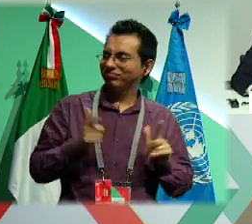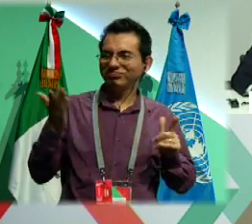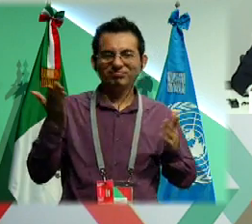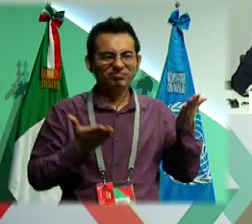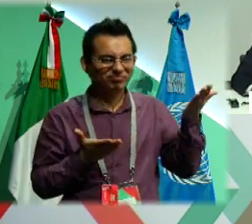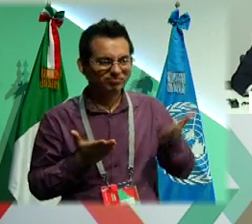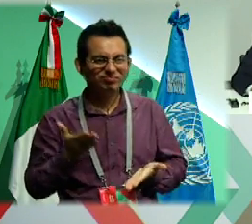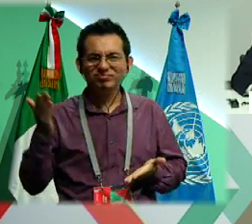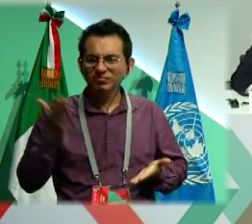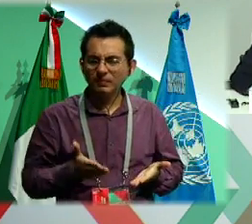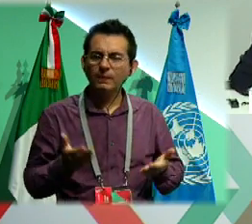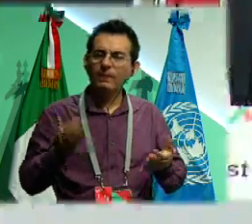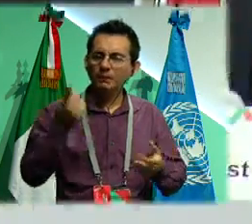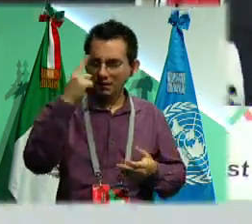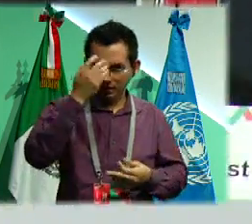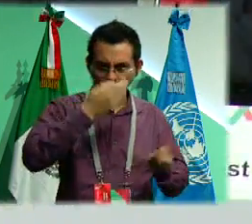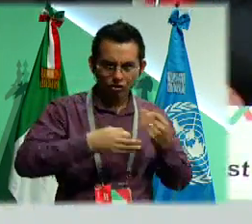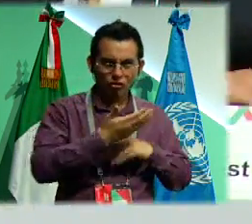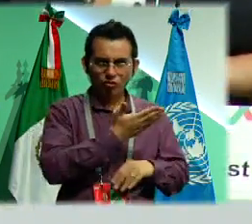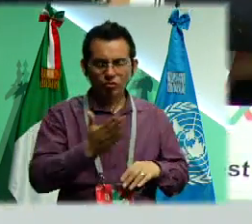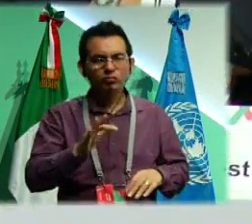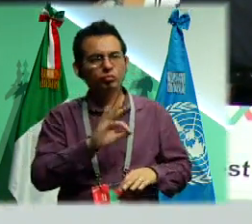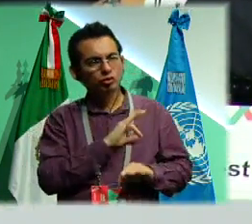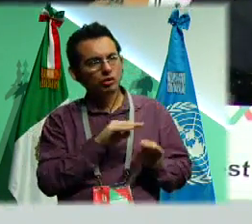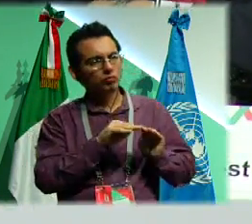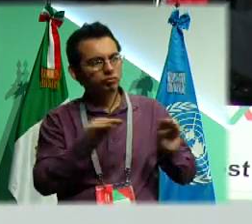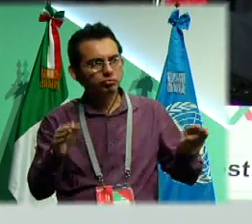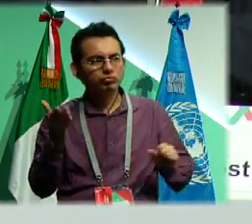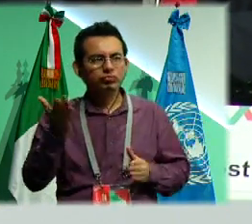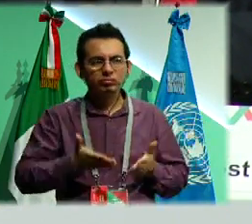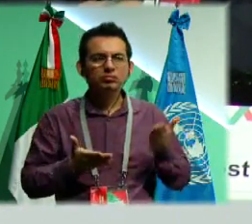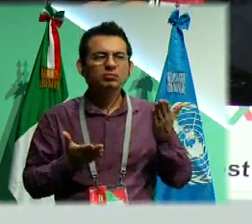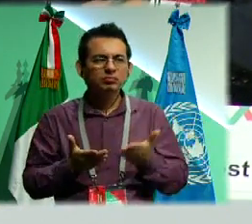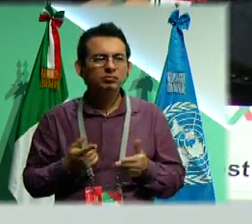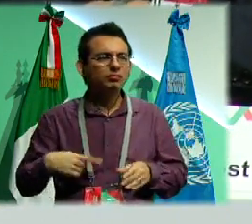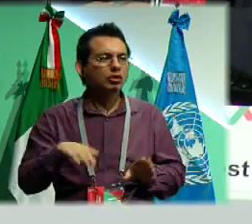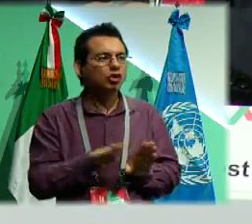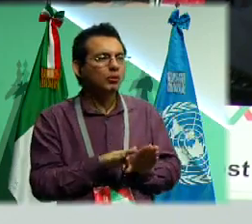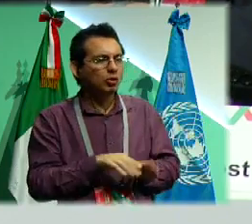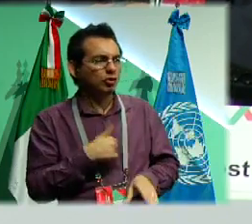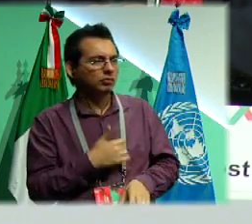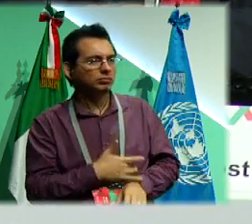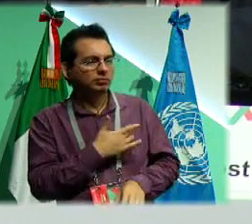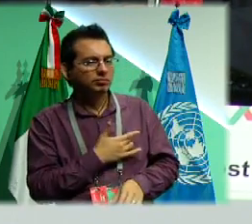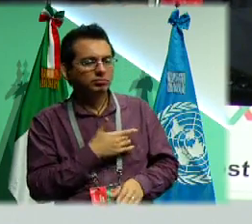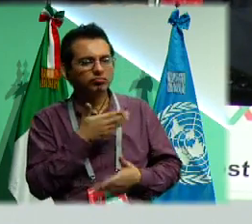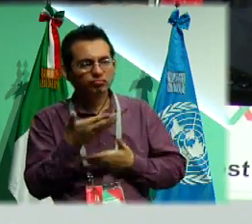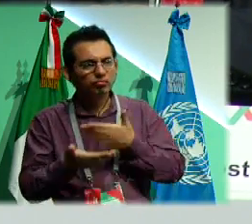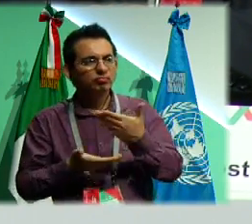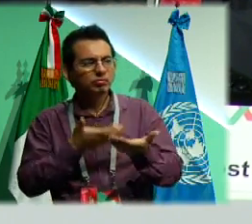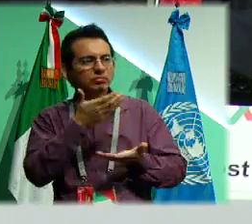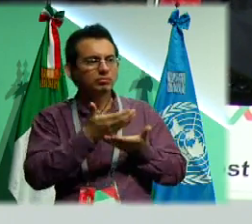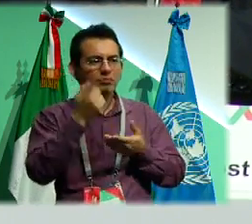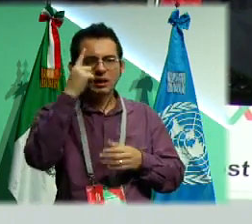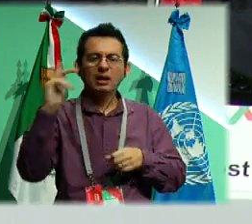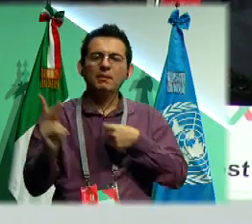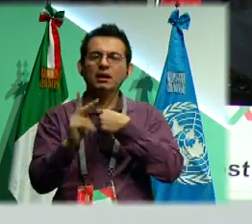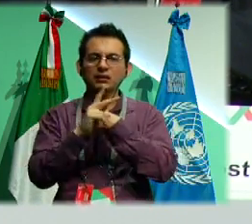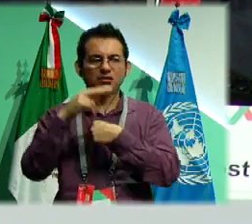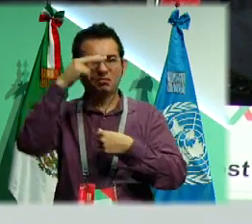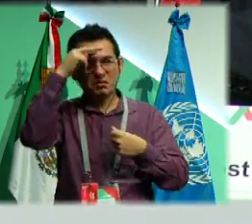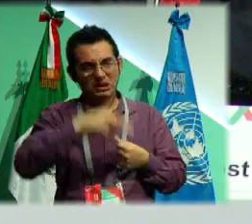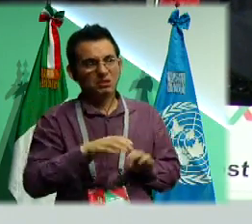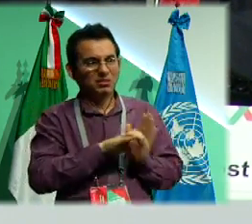de façon unilatérale. Et il y a bien des pays qui le font. Nous avons commencé à abaisser nos tarifs douaniers,